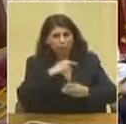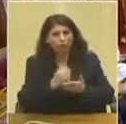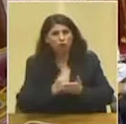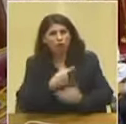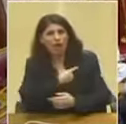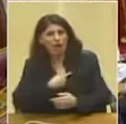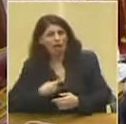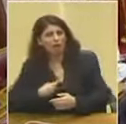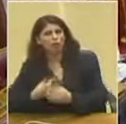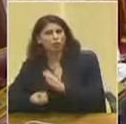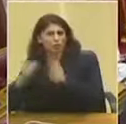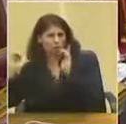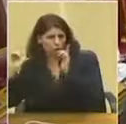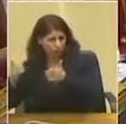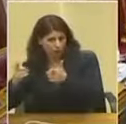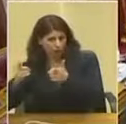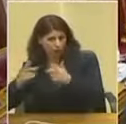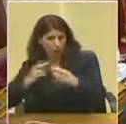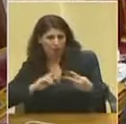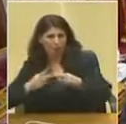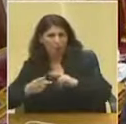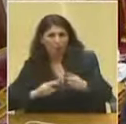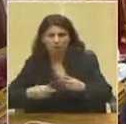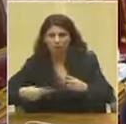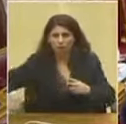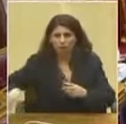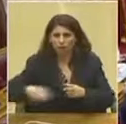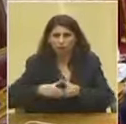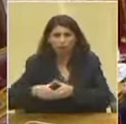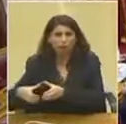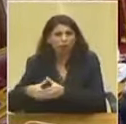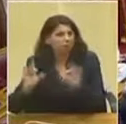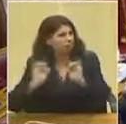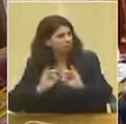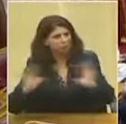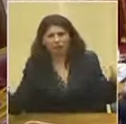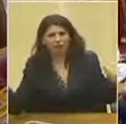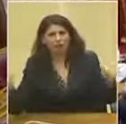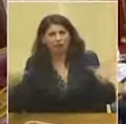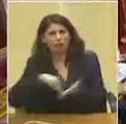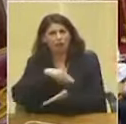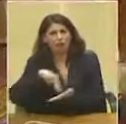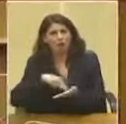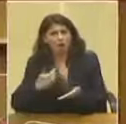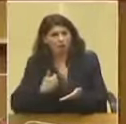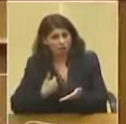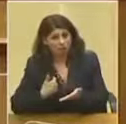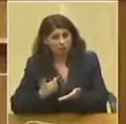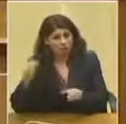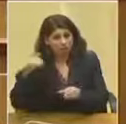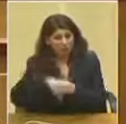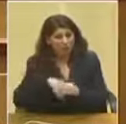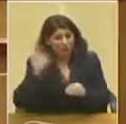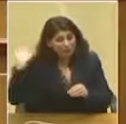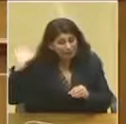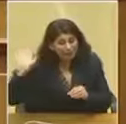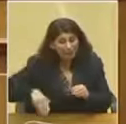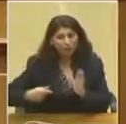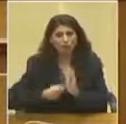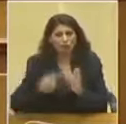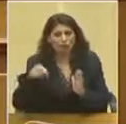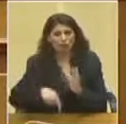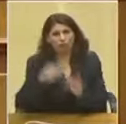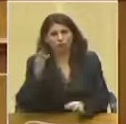της Αξιωματικής Αντιπολιτεύσεως, και τα υπόλοιπα κόμματα δεν έχουν κανένα ρόλο. Σας λέω ότι εμείς συμμετέχουμε τελευταία φορά σε τέτοιου